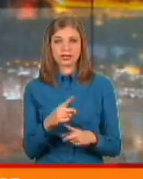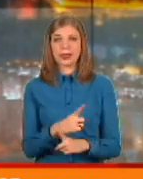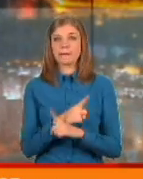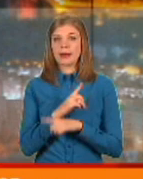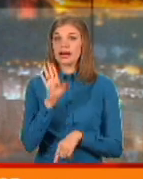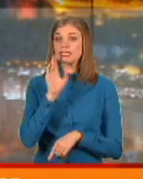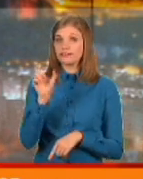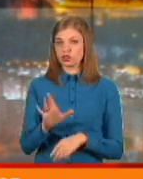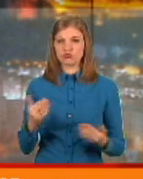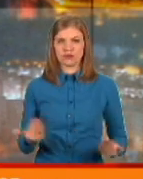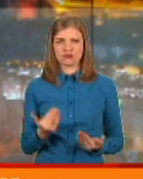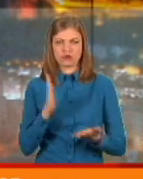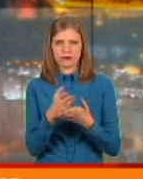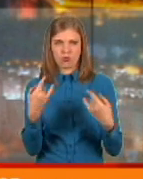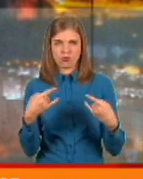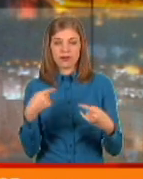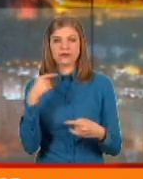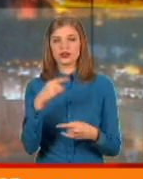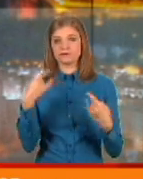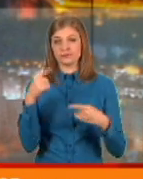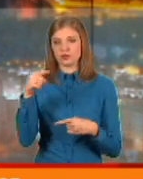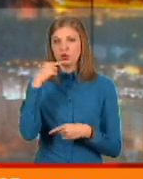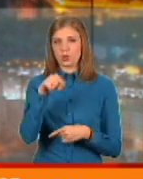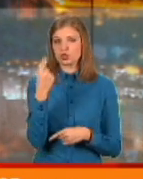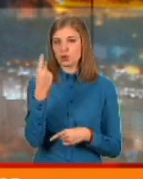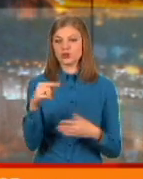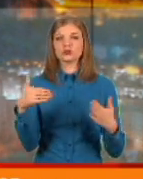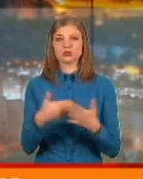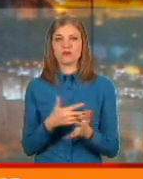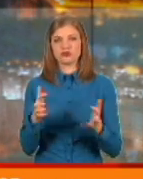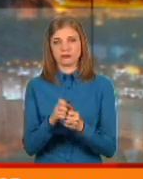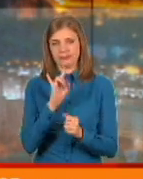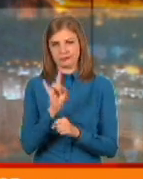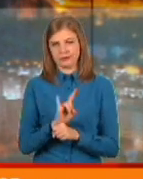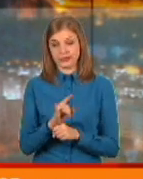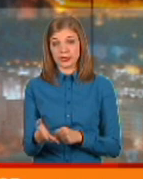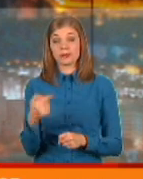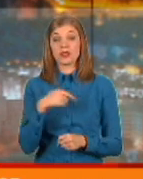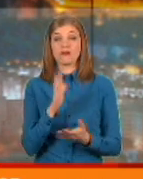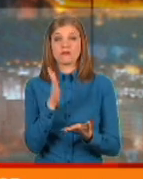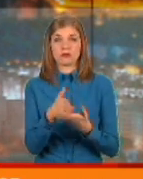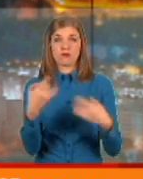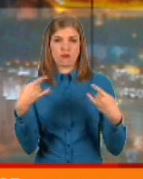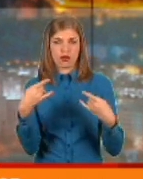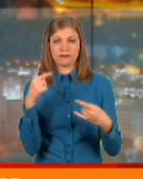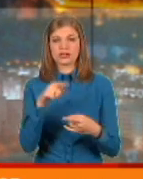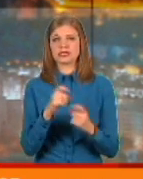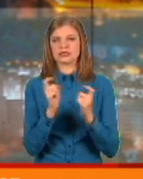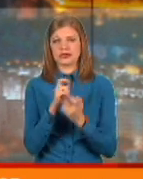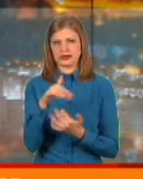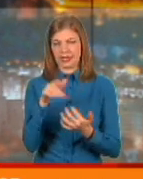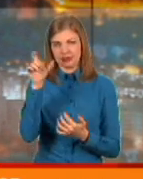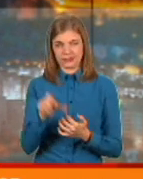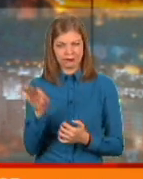Мертва дівчина в живому ефірі. Телеканали «Росія-1» знову спіймали на брехні. В прямому ефірі скандальна